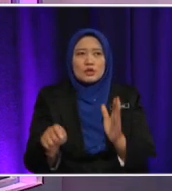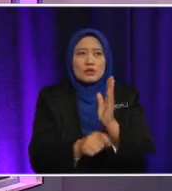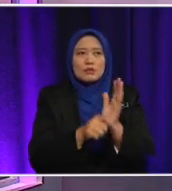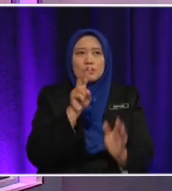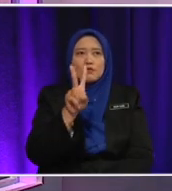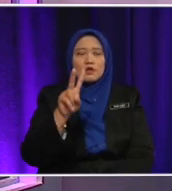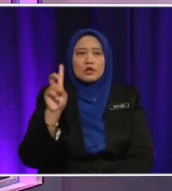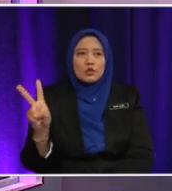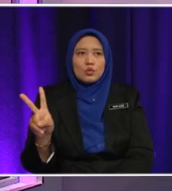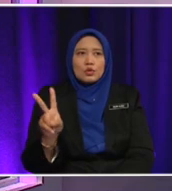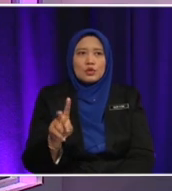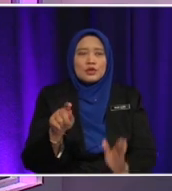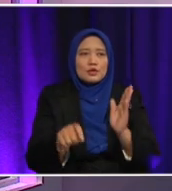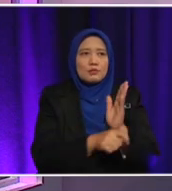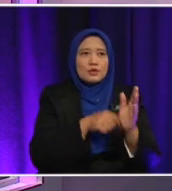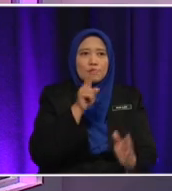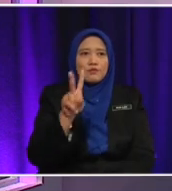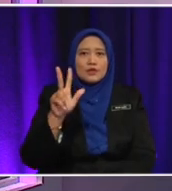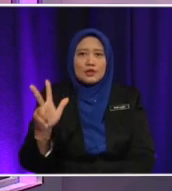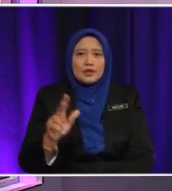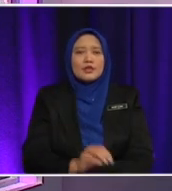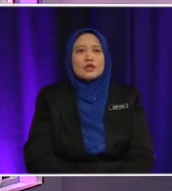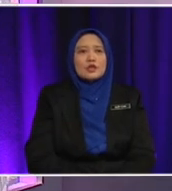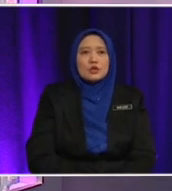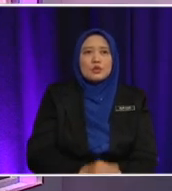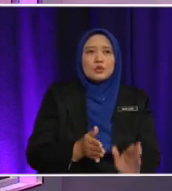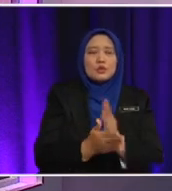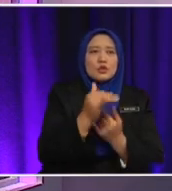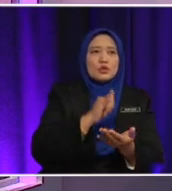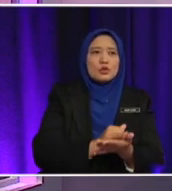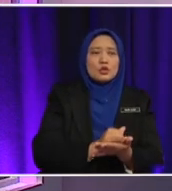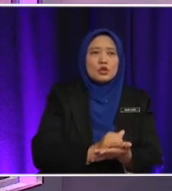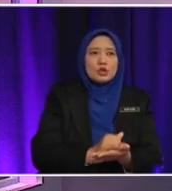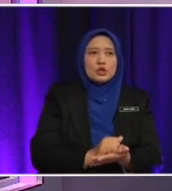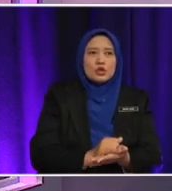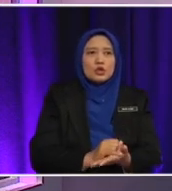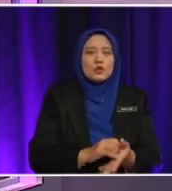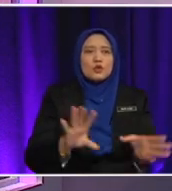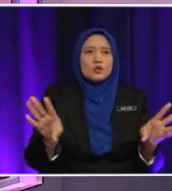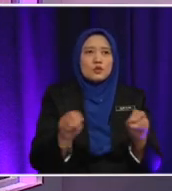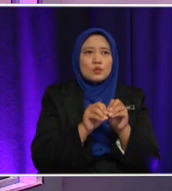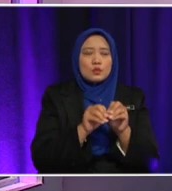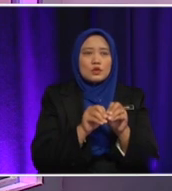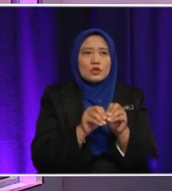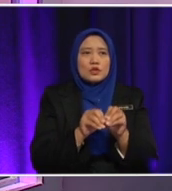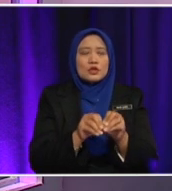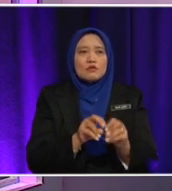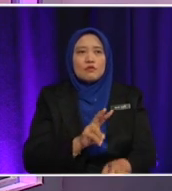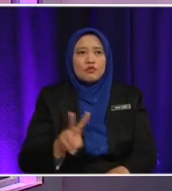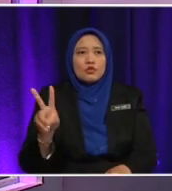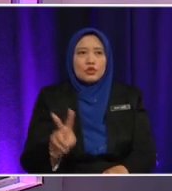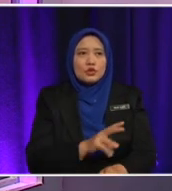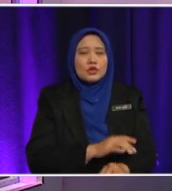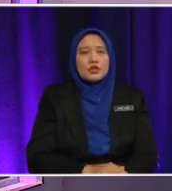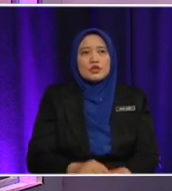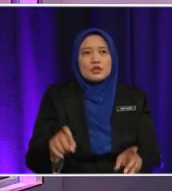tambah V3 jadi jumlah full time Puncak akan sama dengan jumlah full